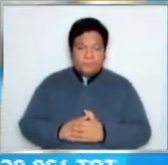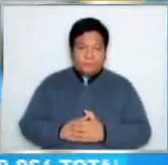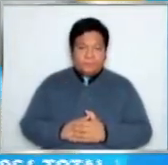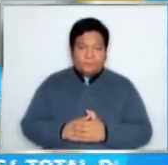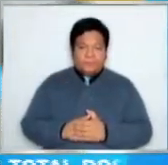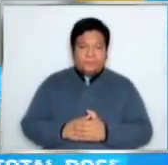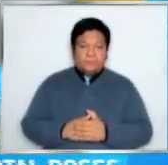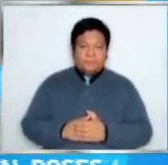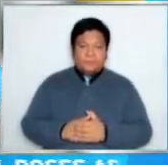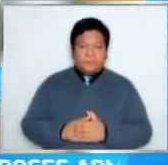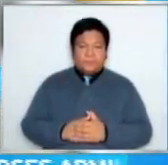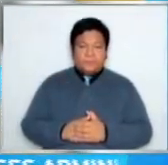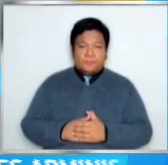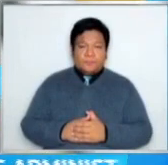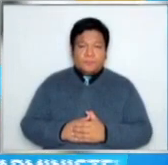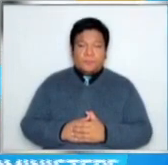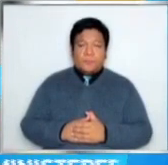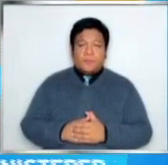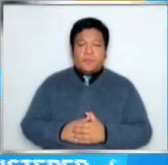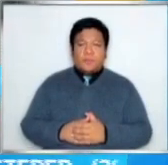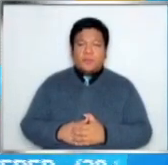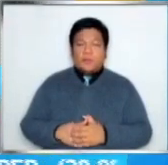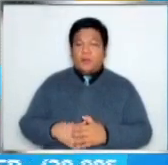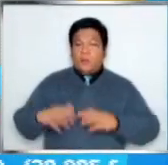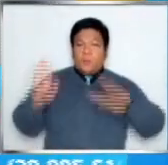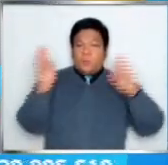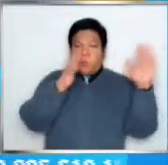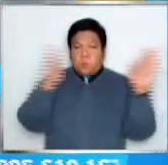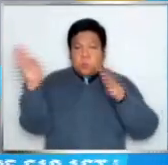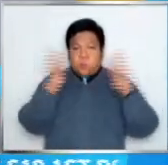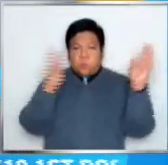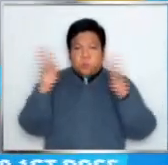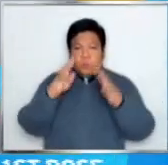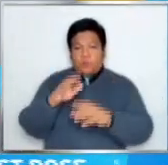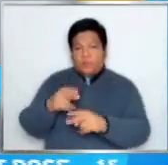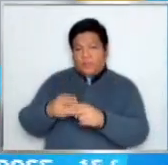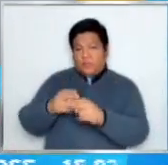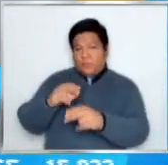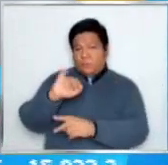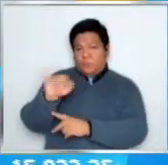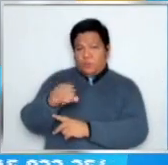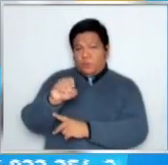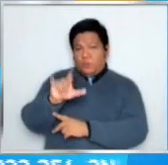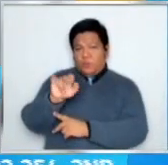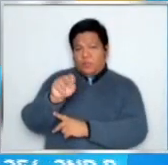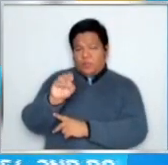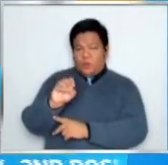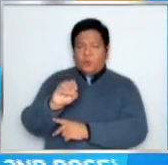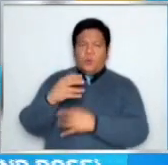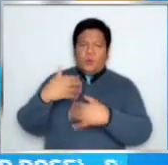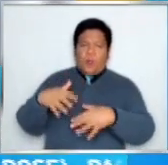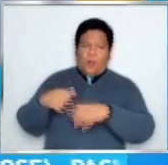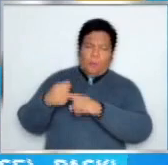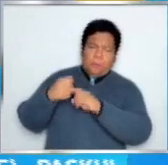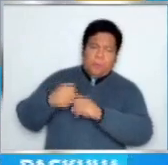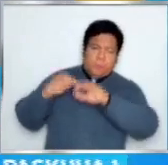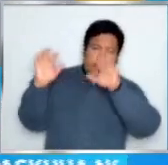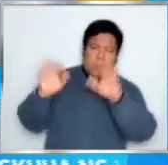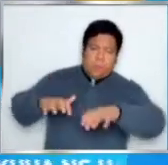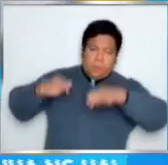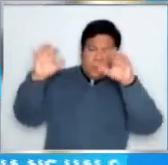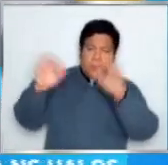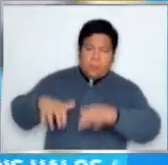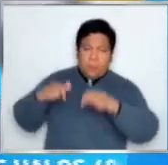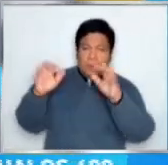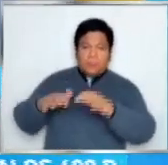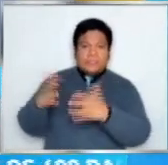Maladagat na baha ang dala ng bagyong Julina sa San Jacinto, Masbate, abot hanggang dibdibang tubig. Sumabay pa rin ang high tide kaya inilikas ang